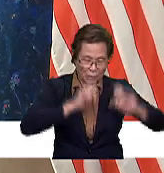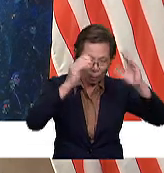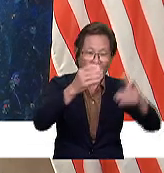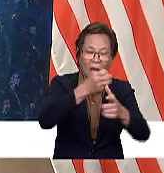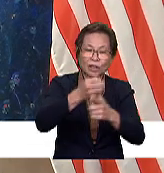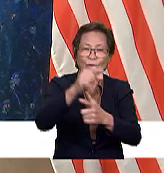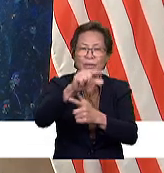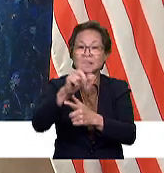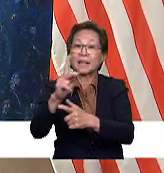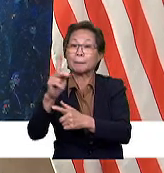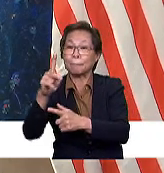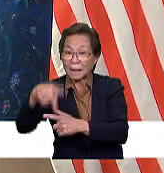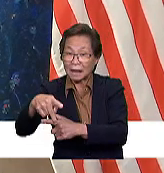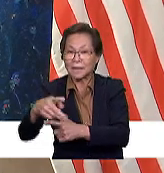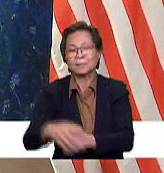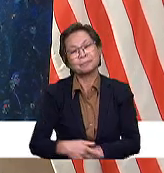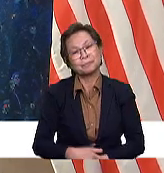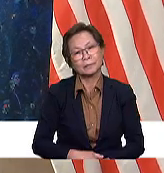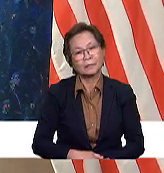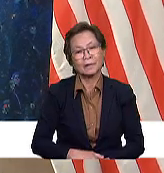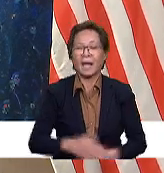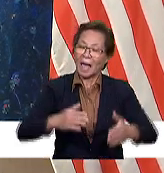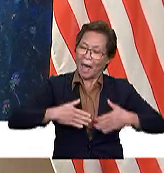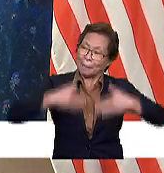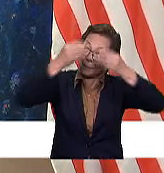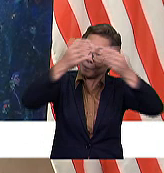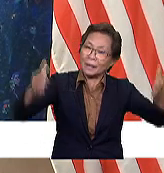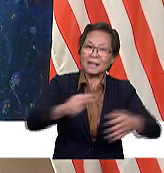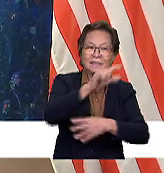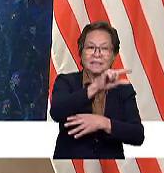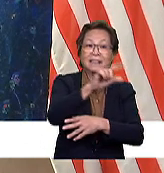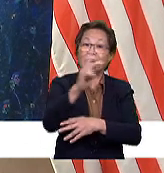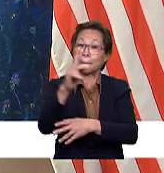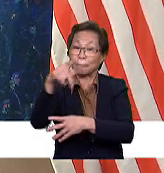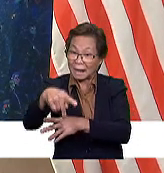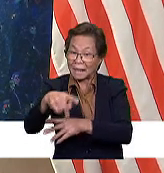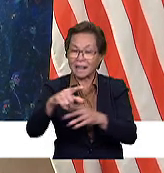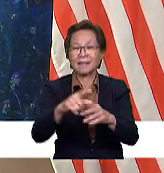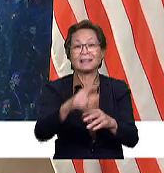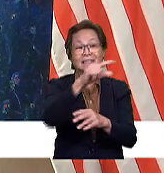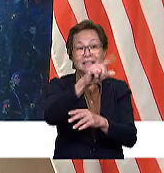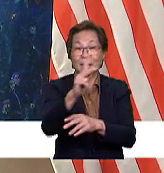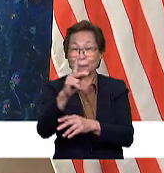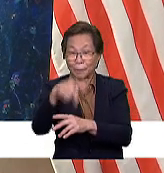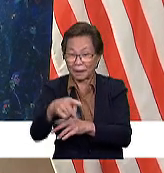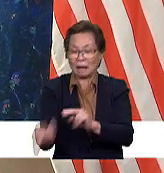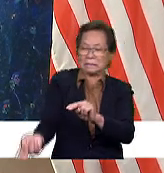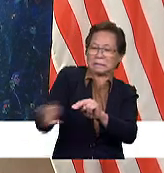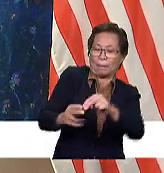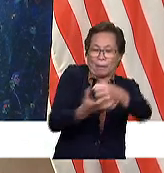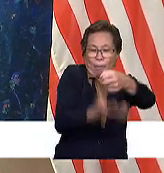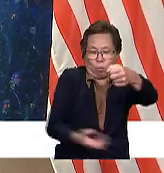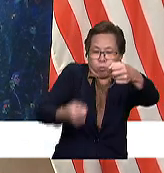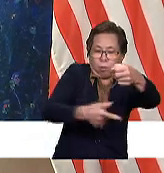Hai subuh kan itu subjek eh diumumkan kada jkp akan ditambah sebanyak